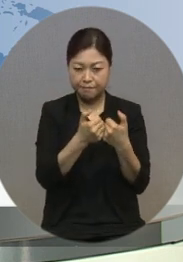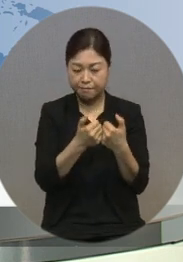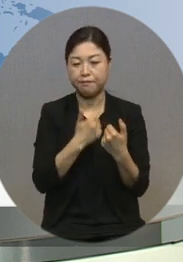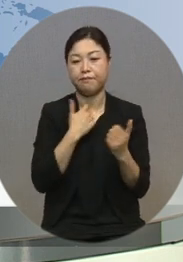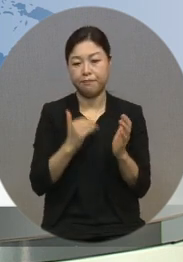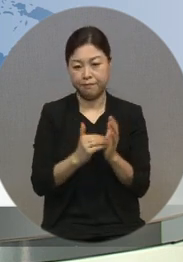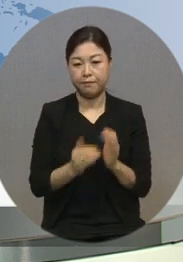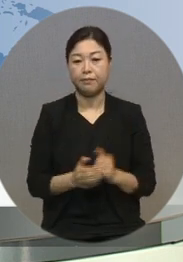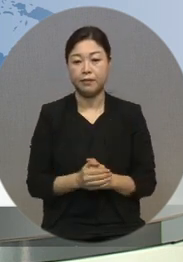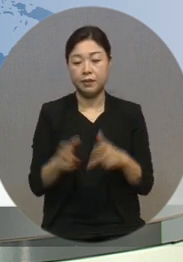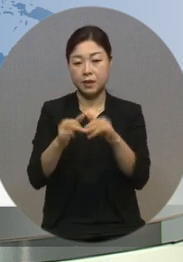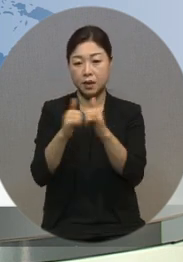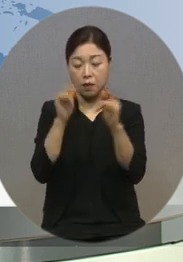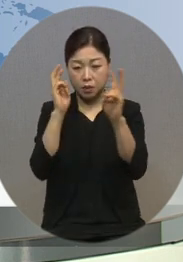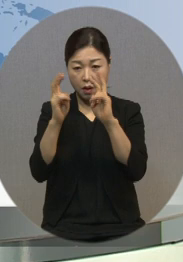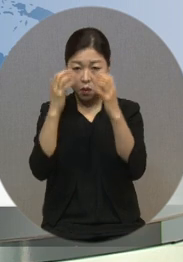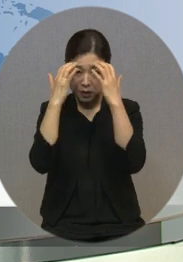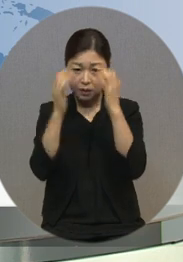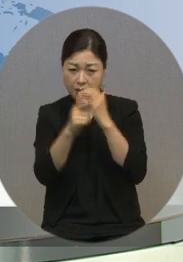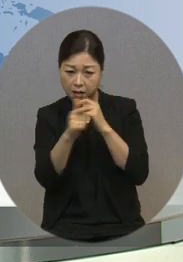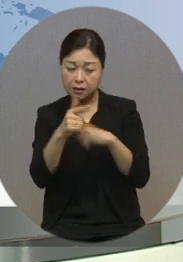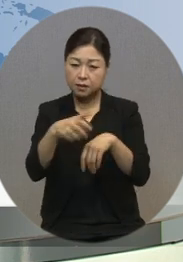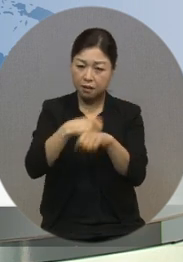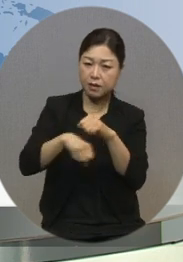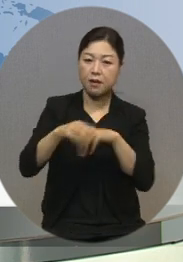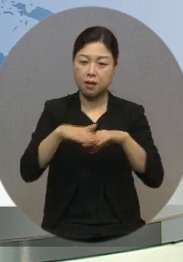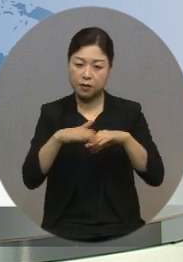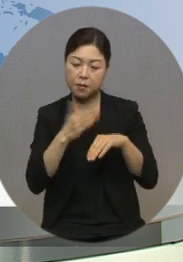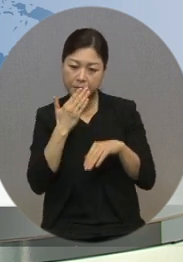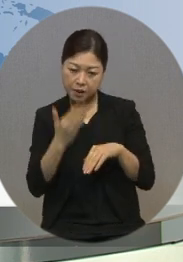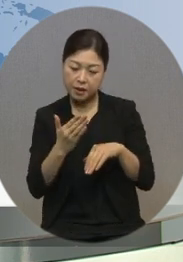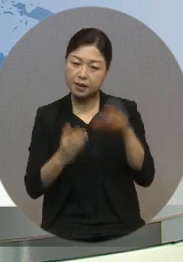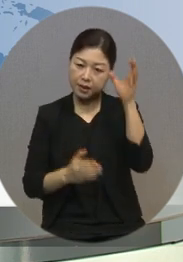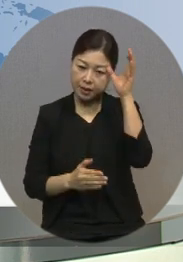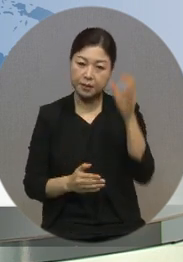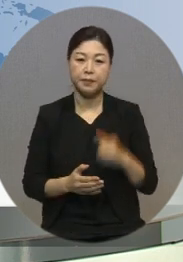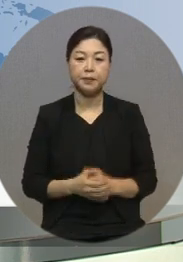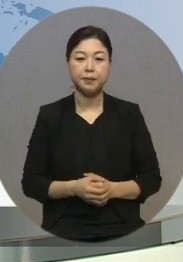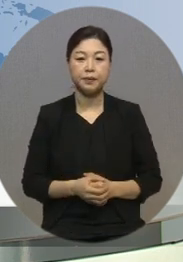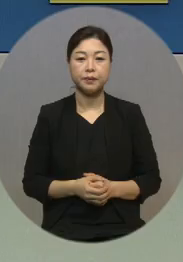자리였는데요. 장애인기업의 고충을 적극 해소해 나갈 것으로 보입니다.